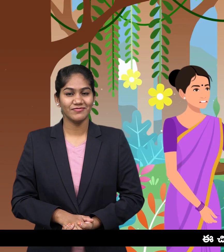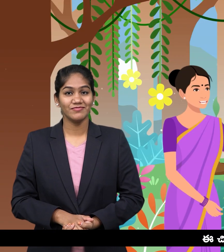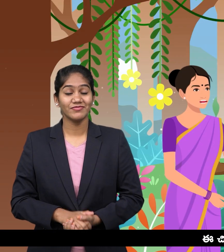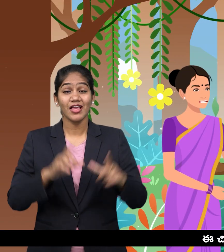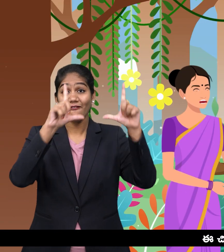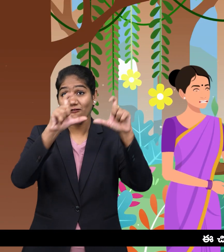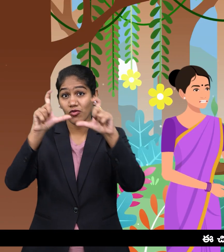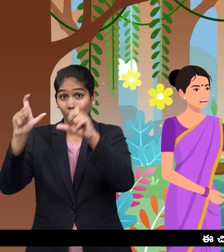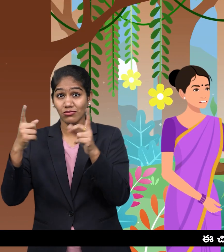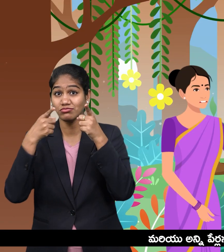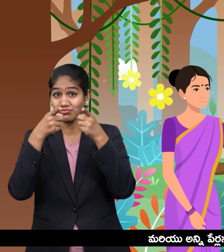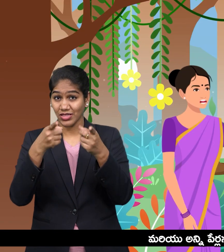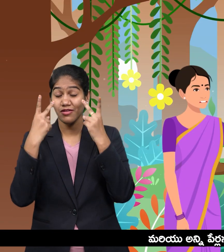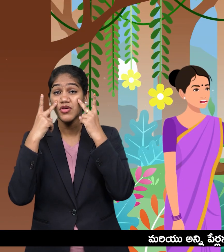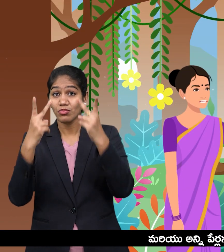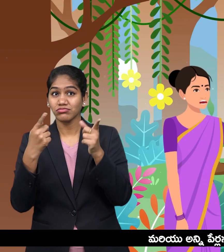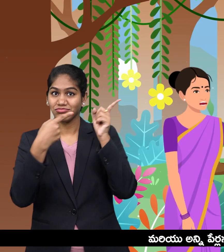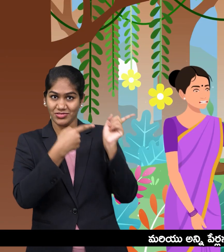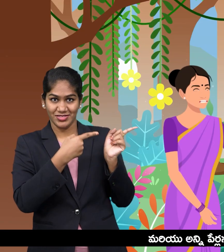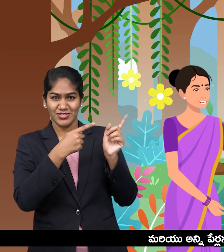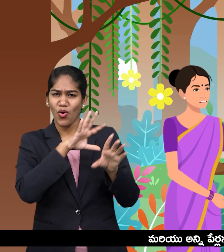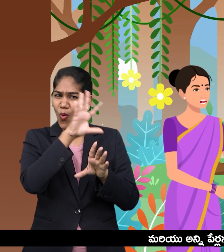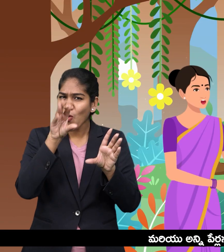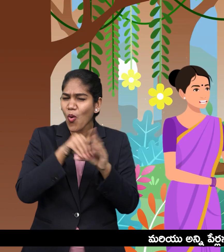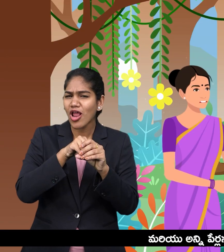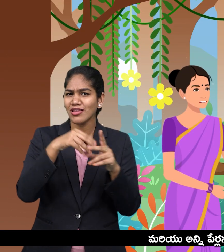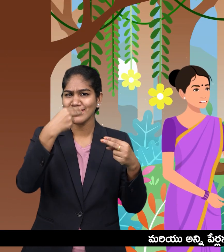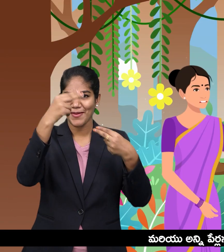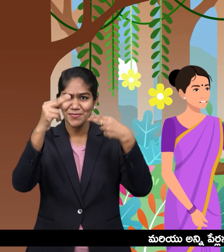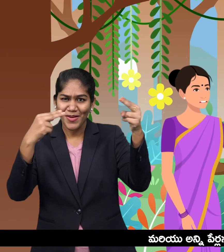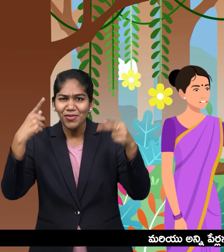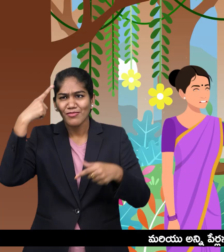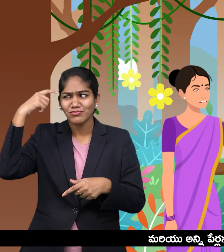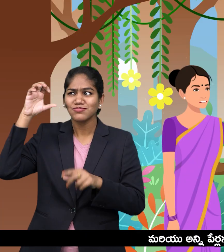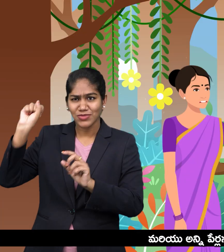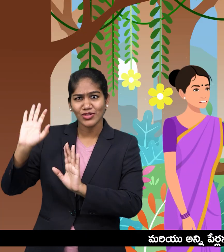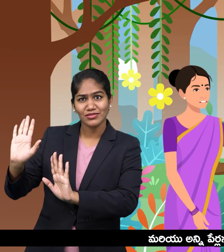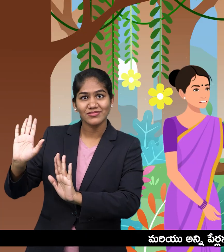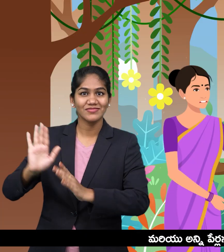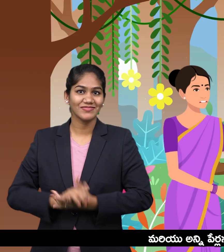ఈ చిత్రాలను చూడండి మరియు అన్ని పేర్లను మీ మనస్సులో ఉంచుకోండి.